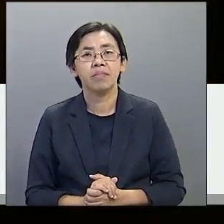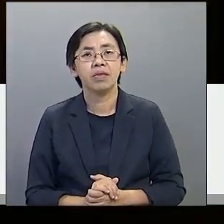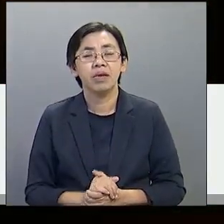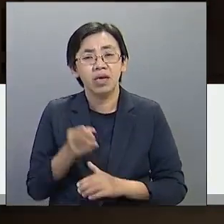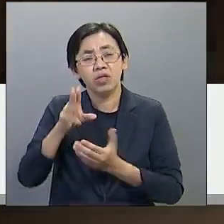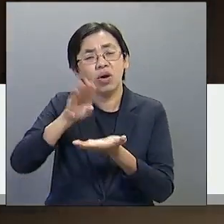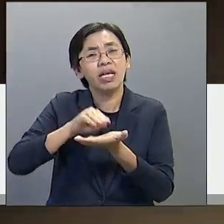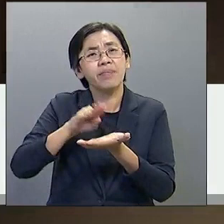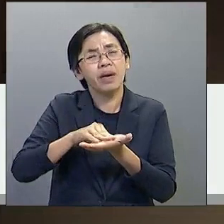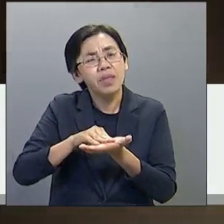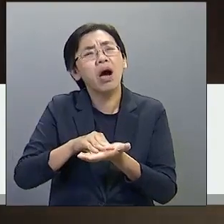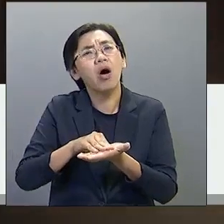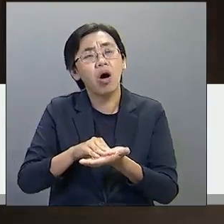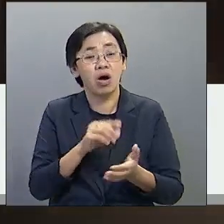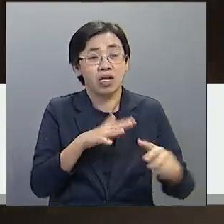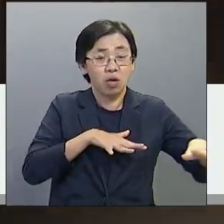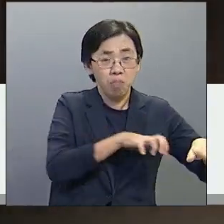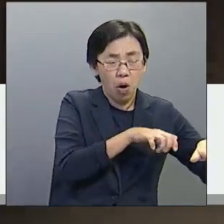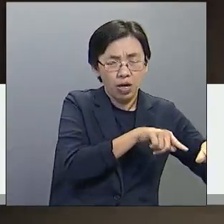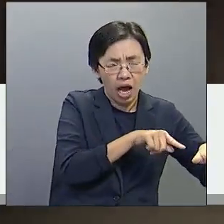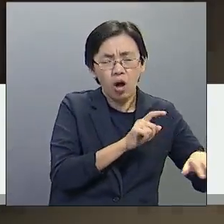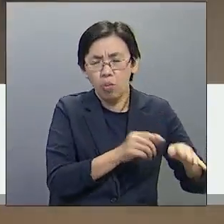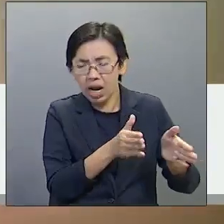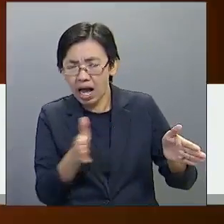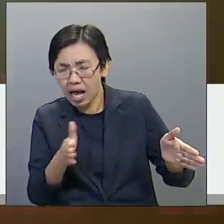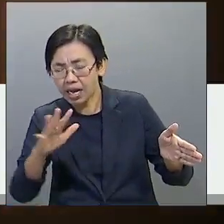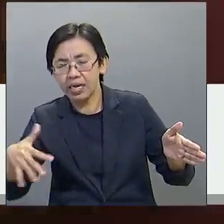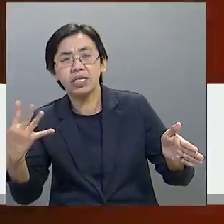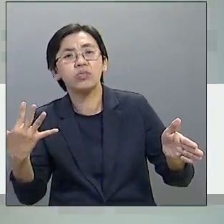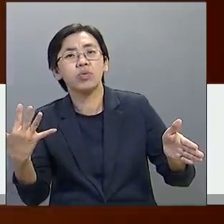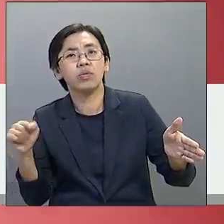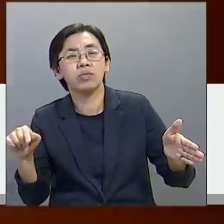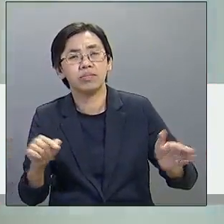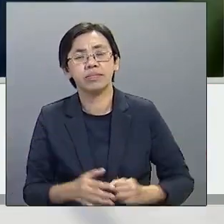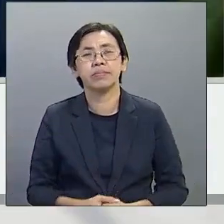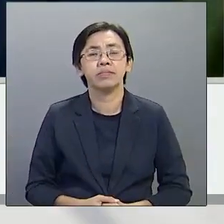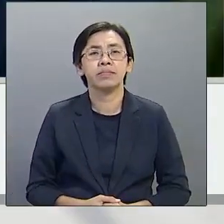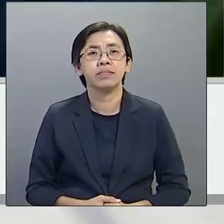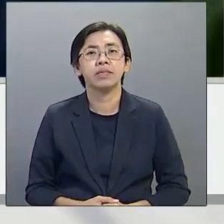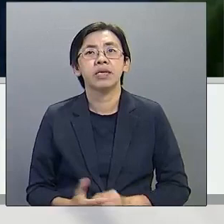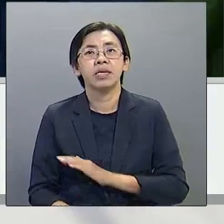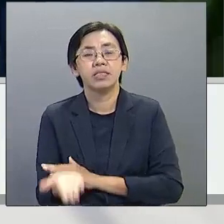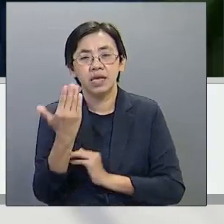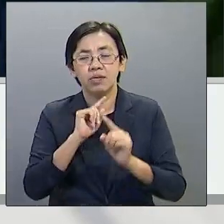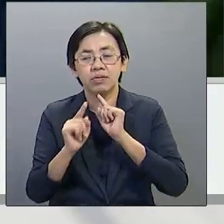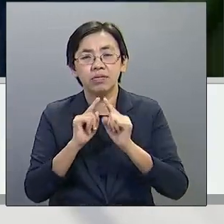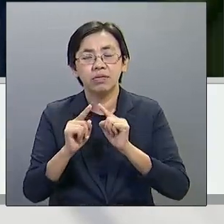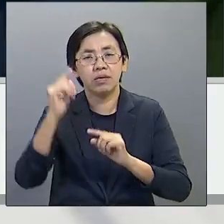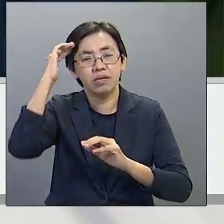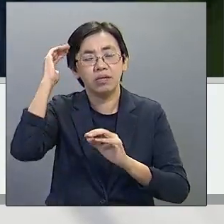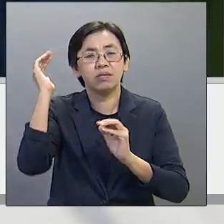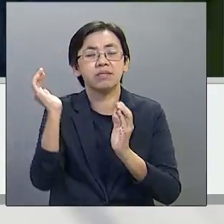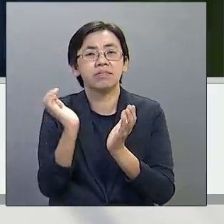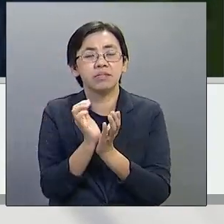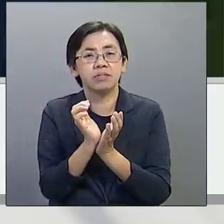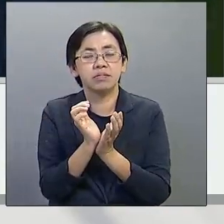าพได้ห่างจากช่วงเวลาเกิดเหตุราว5ชั่วโมงค่ะเช้านี้เราติดต่อไปที่พันตำรวจโทวรนันท์ศรี